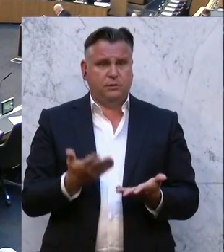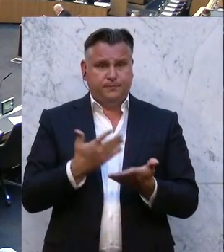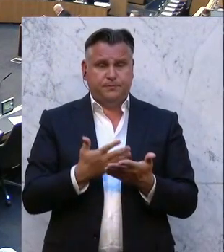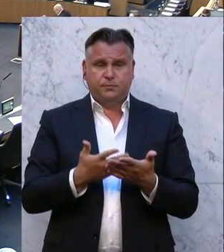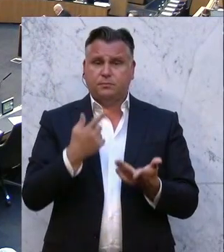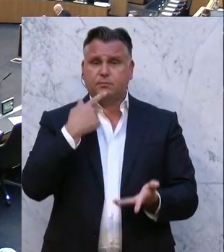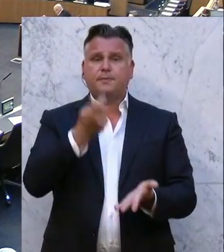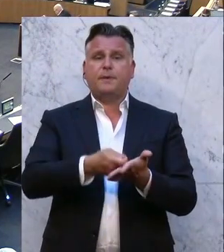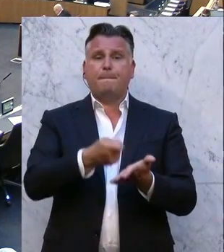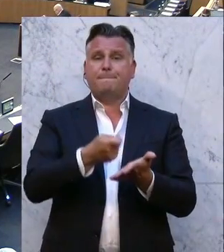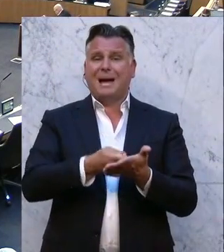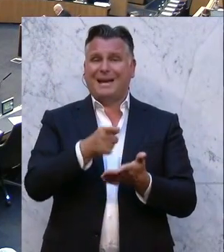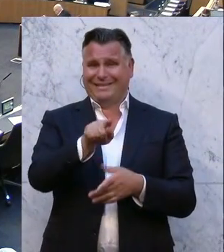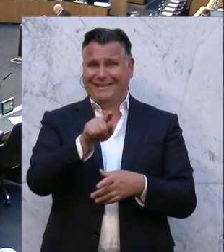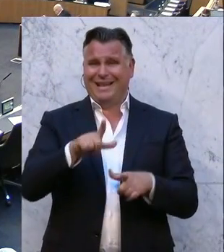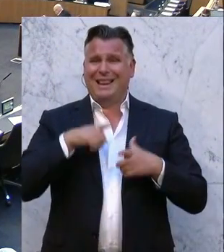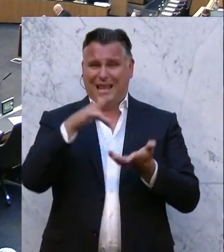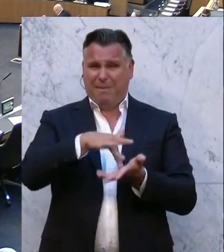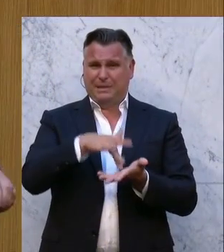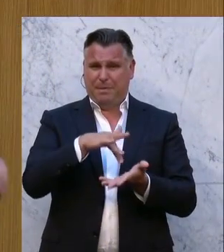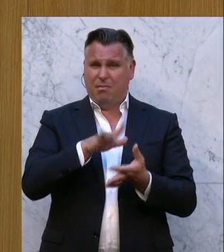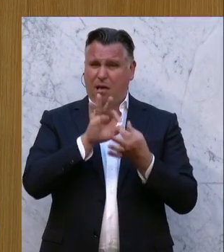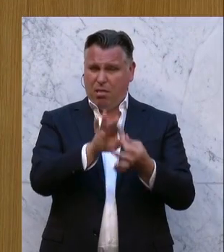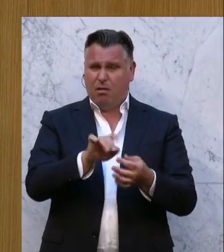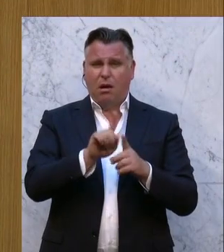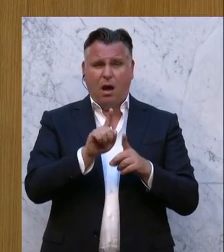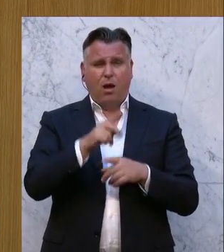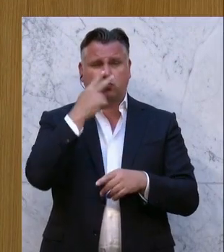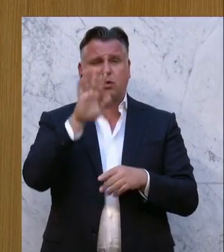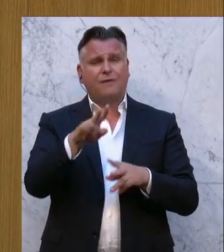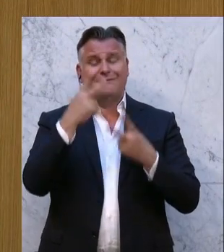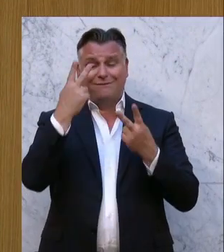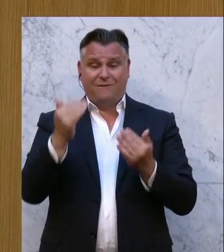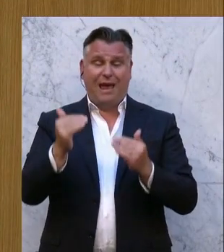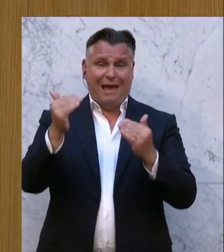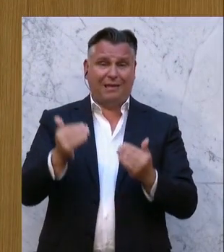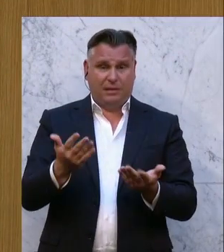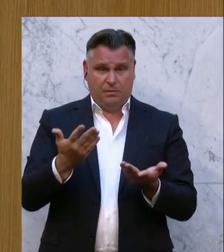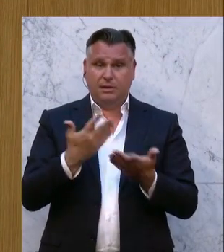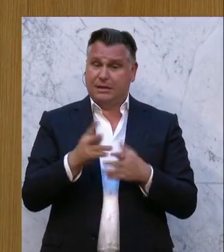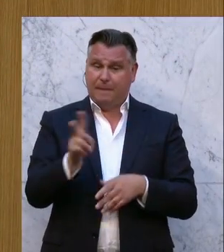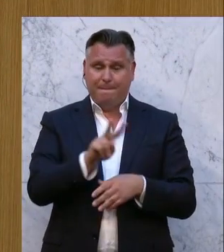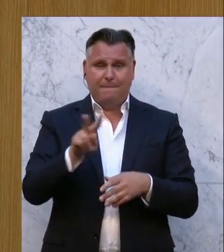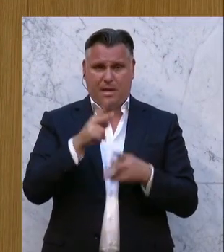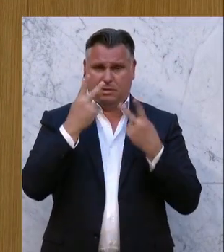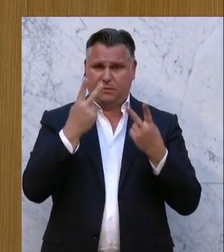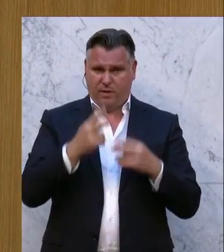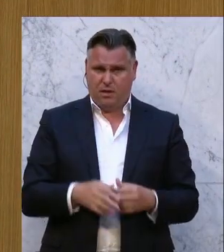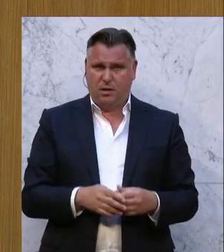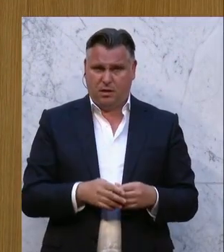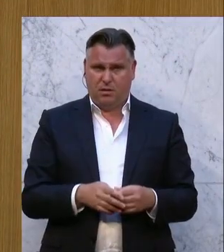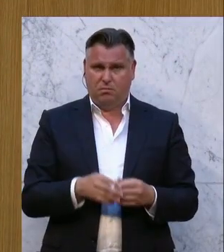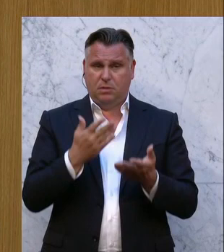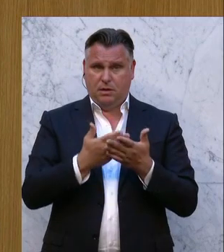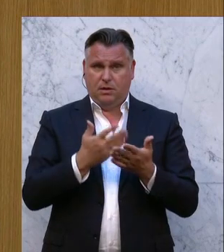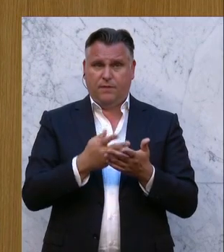über Preise für Lebensmittel diskutieren, dann sollten wir auch über den Wert diskutieren und das nicht losgekoppelt voneinander diskutieren. Denn mit